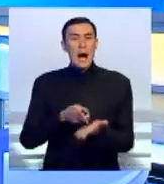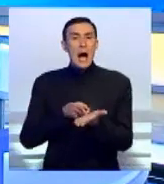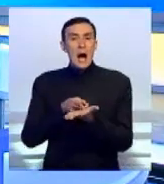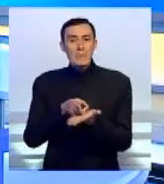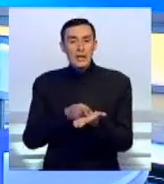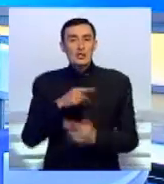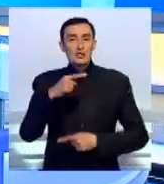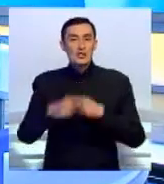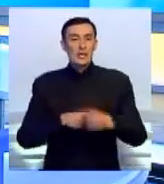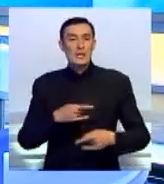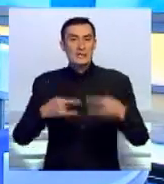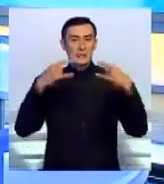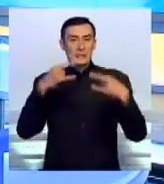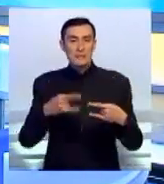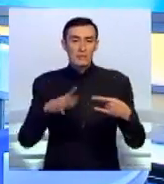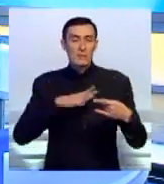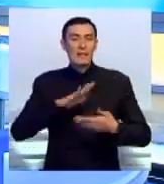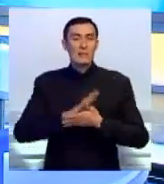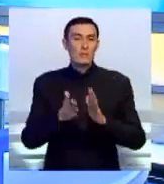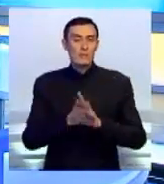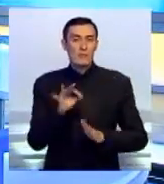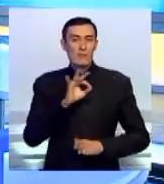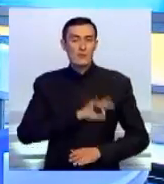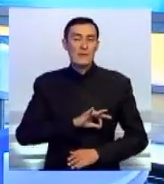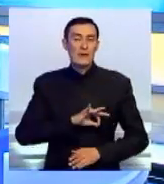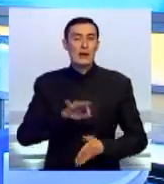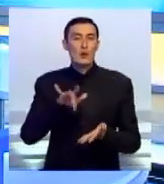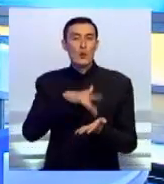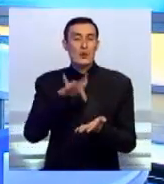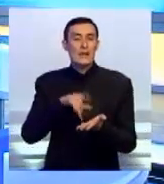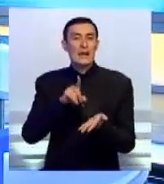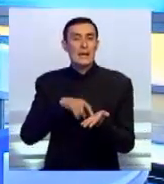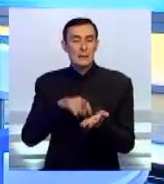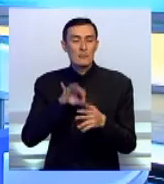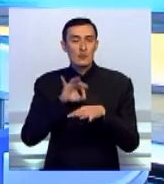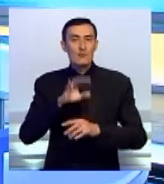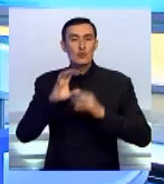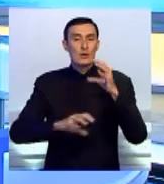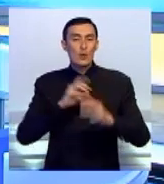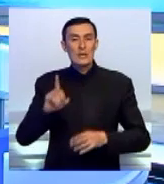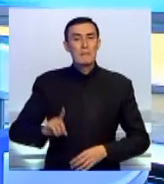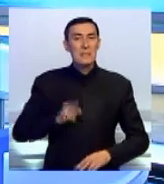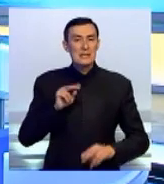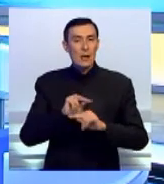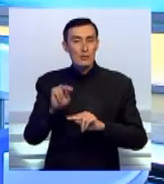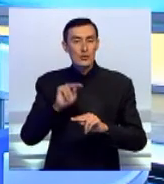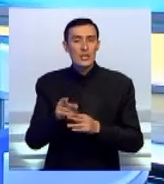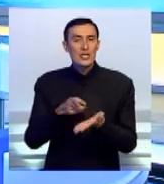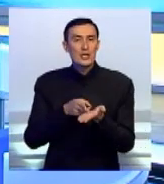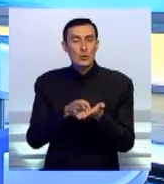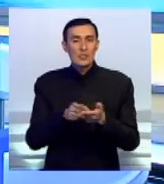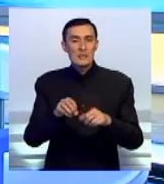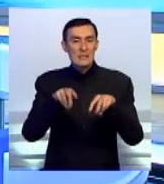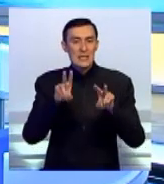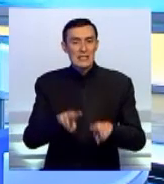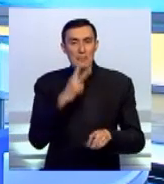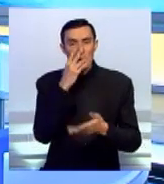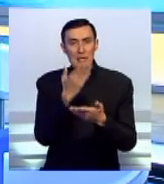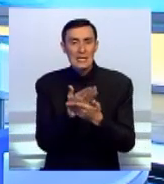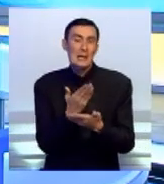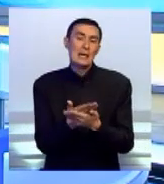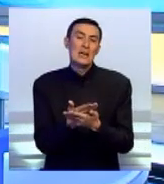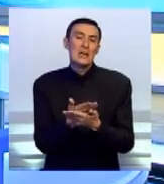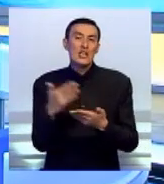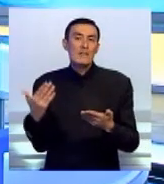Операции в 3D-режиме впервые проводятся в Караганде. В городе прошел международный мастер-класс, где хирурги и онкологи